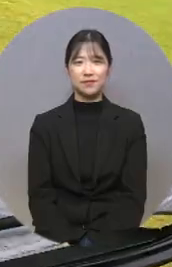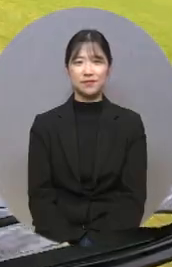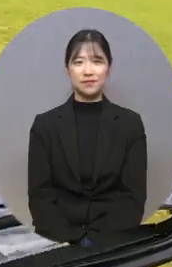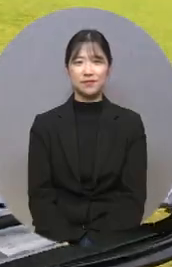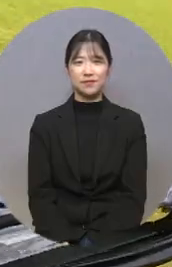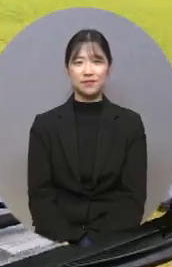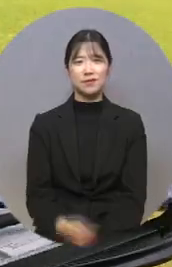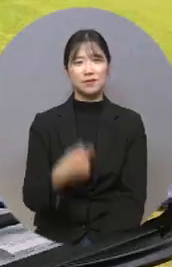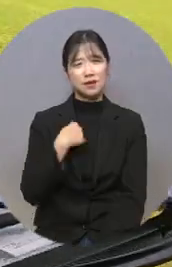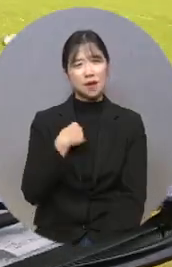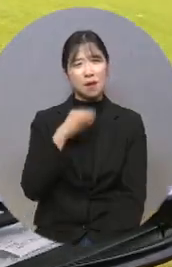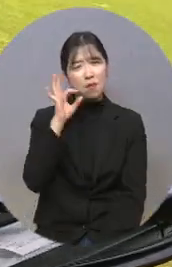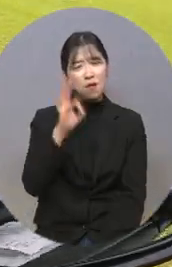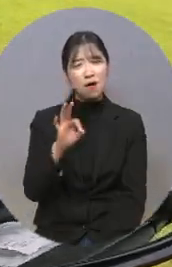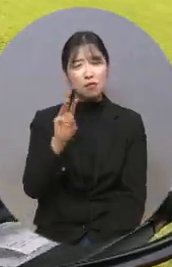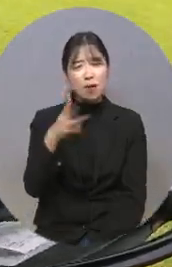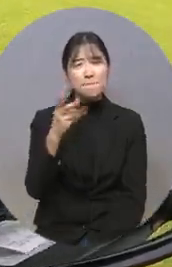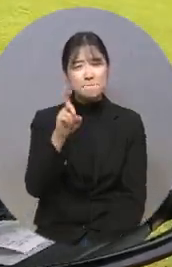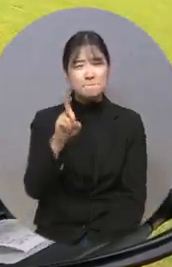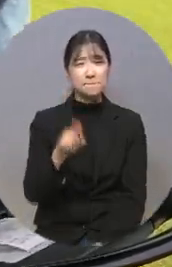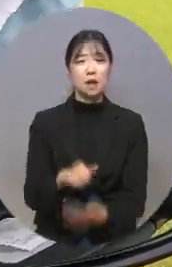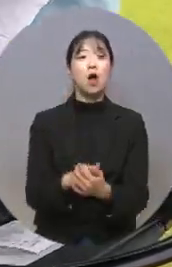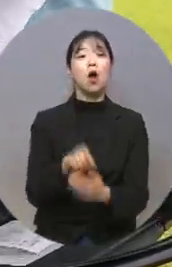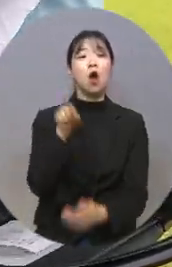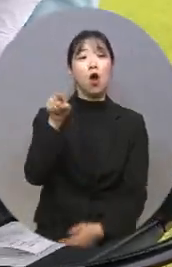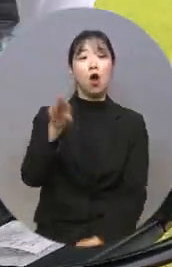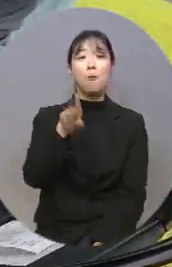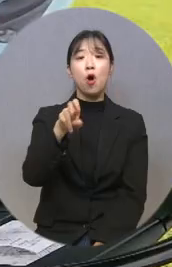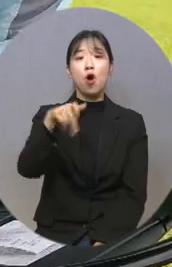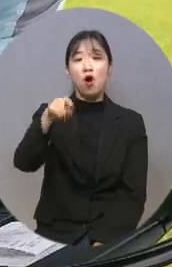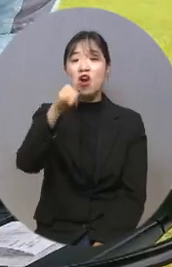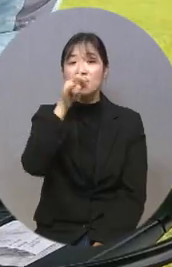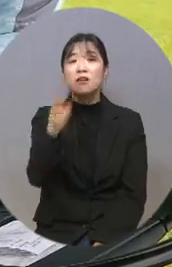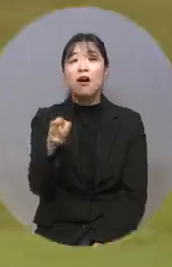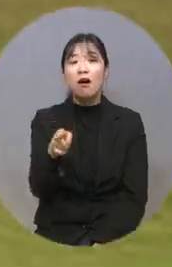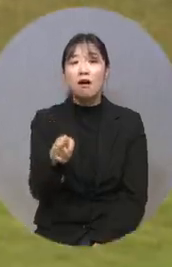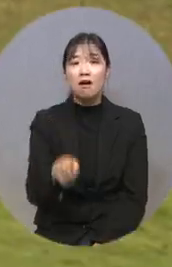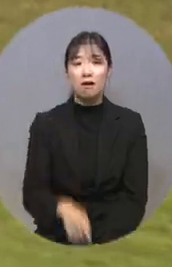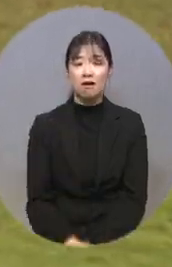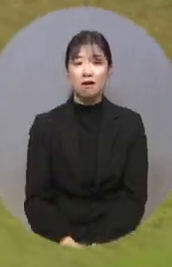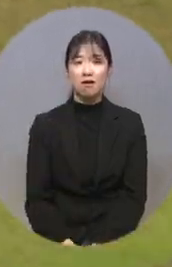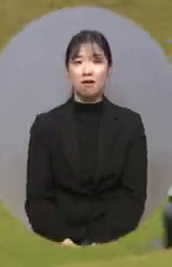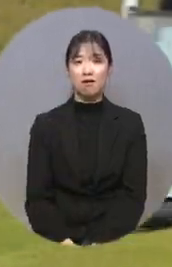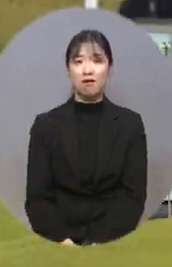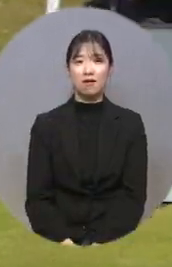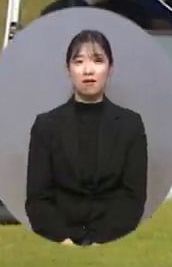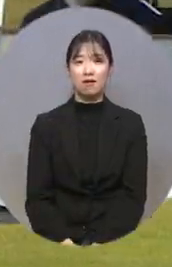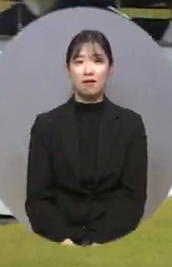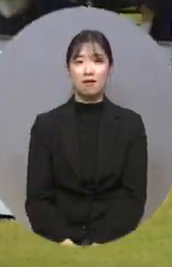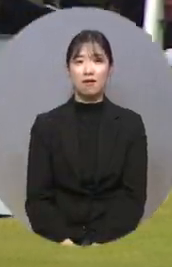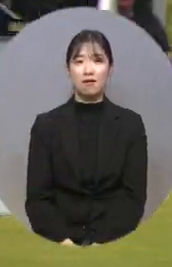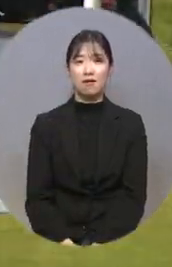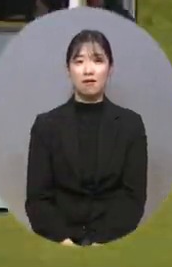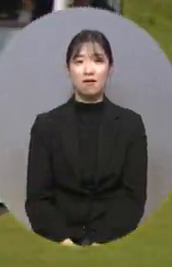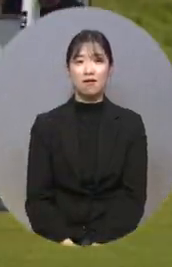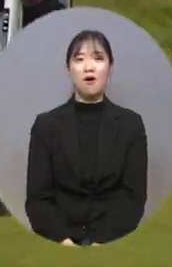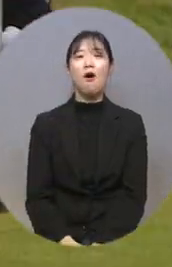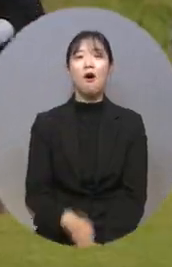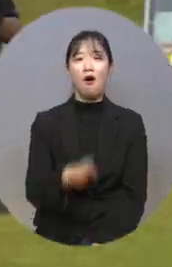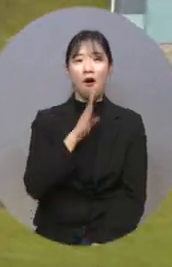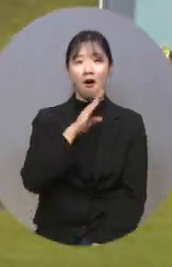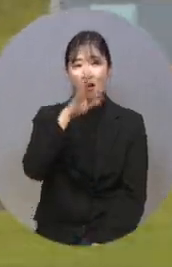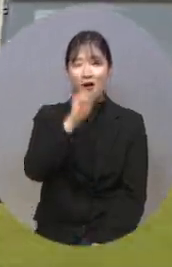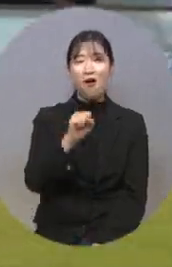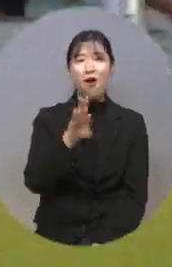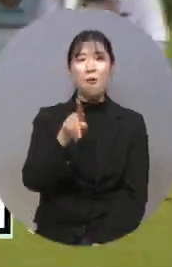나 원을 노리고 어 있다 벙커에. 대박! 진짜? 대박! 다 보이네요. 대박! 우와